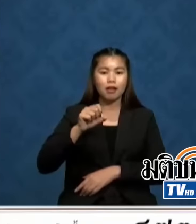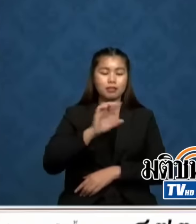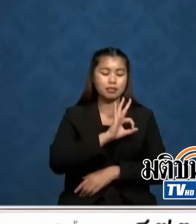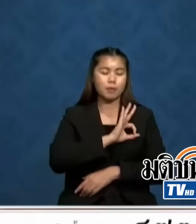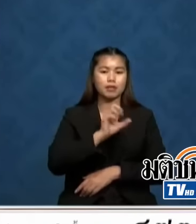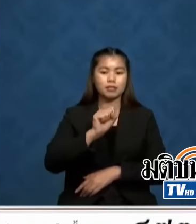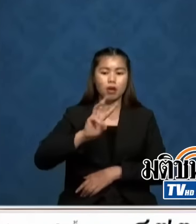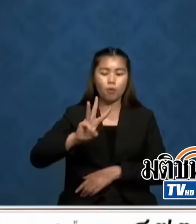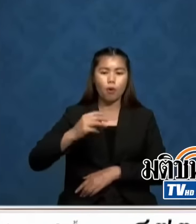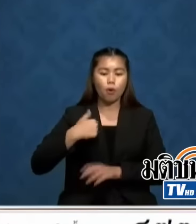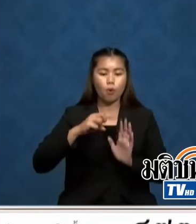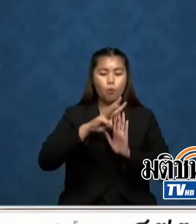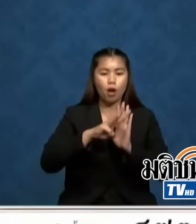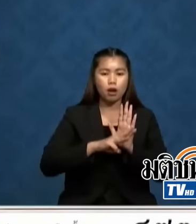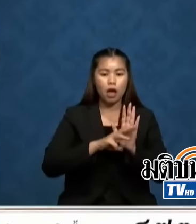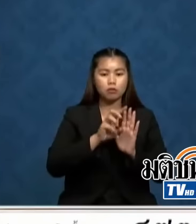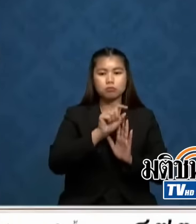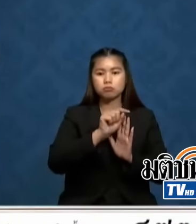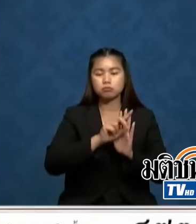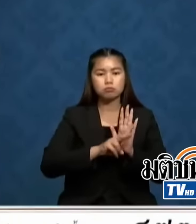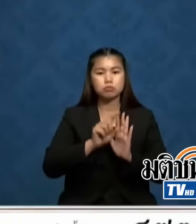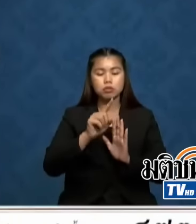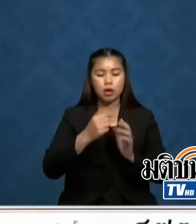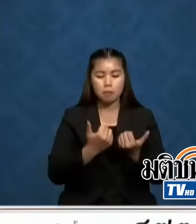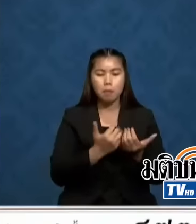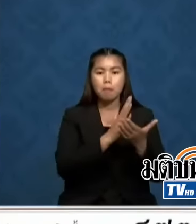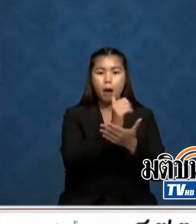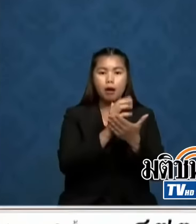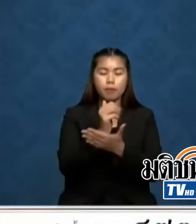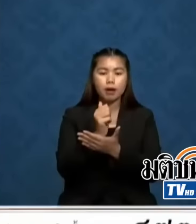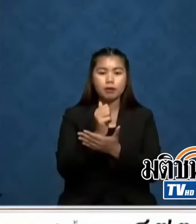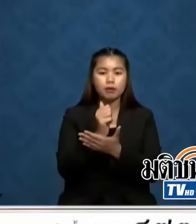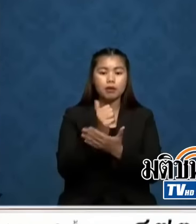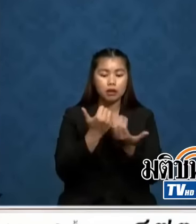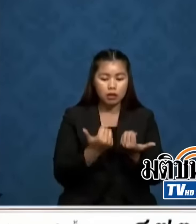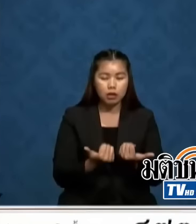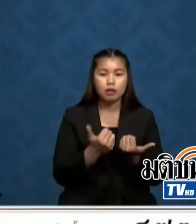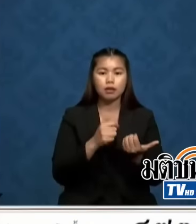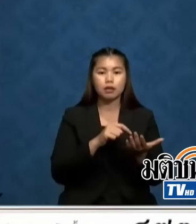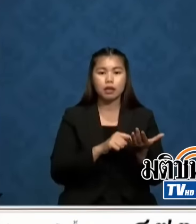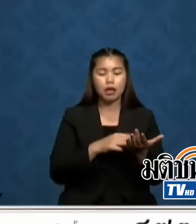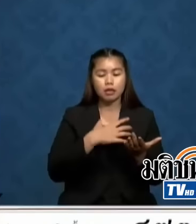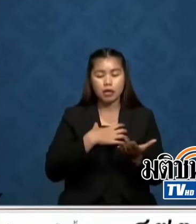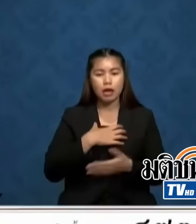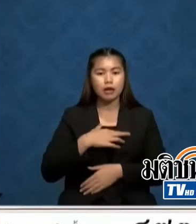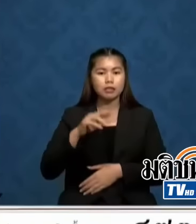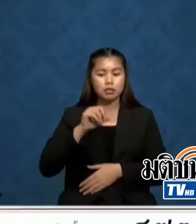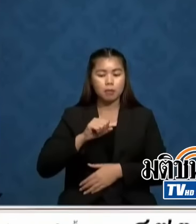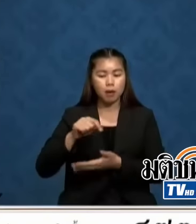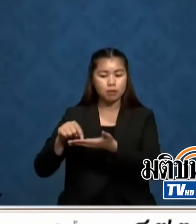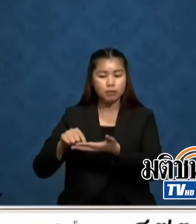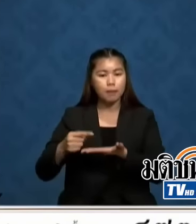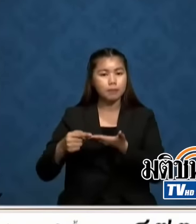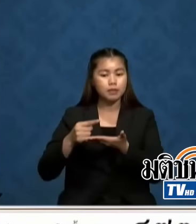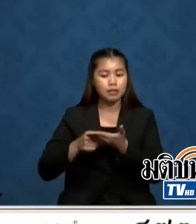รวดนะครับผ่านเอกฎหมายฉบับนี้แล้วก็จะให้มีการนำสภาที่ปรึกษา